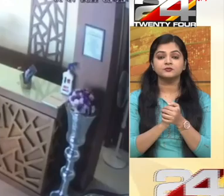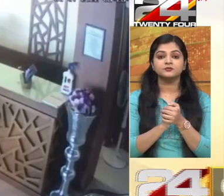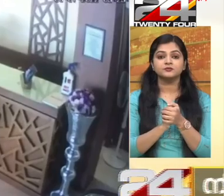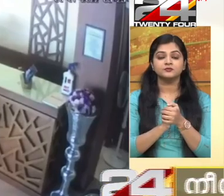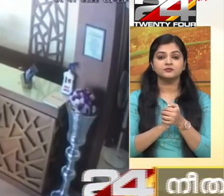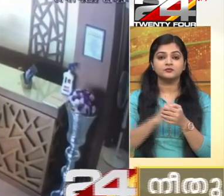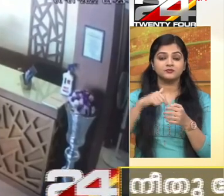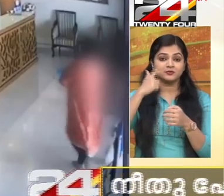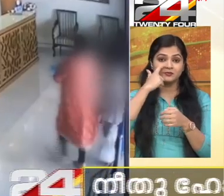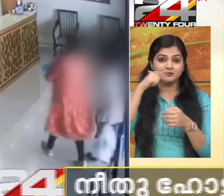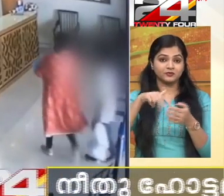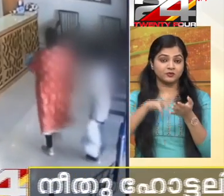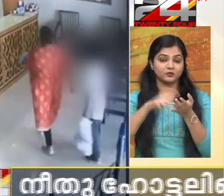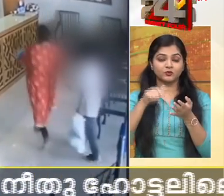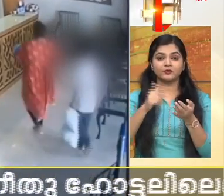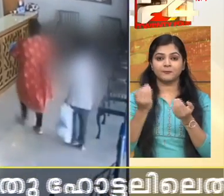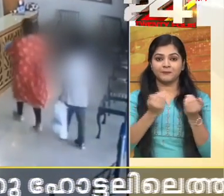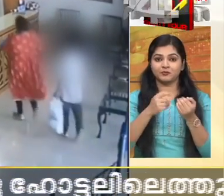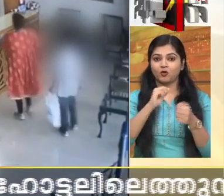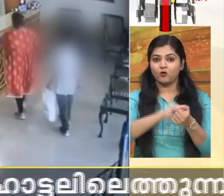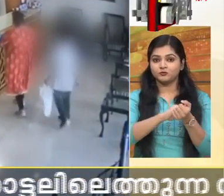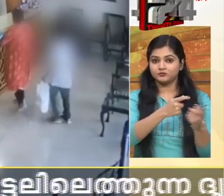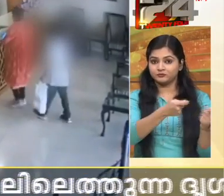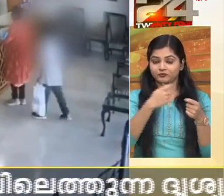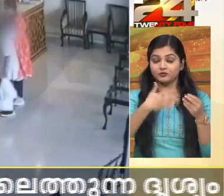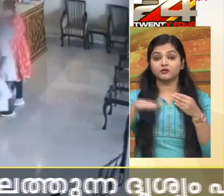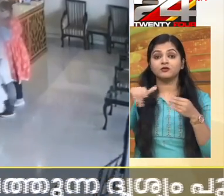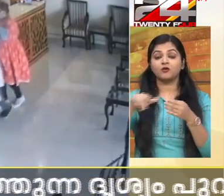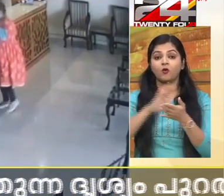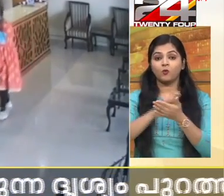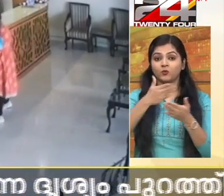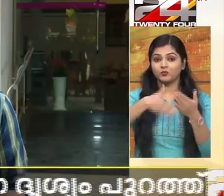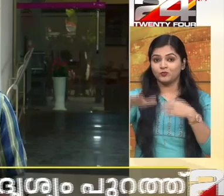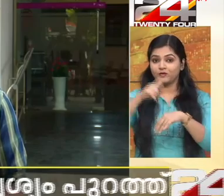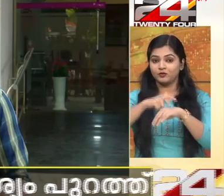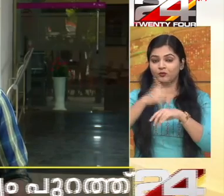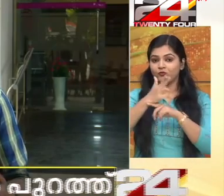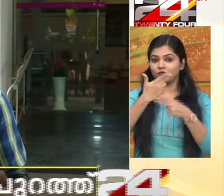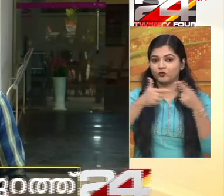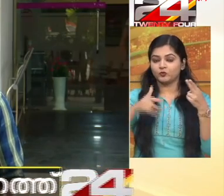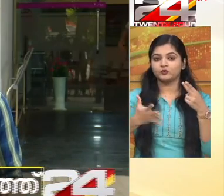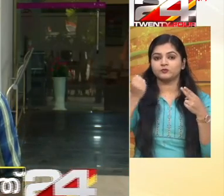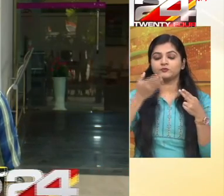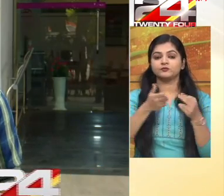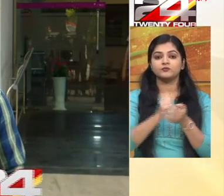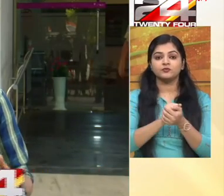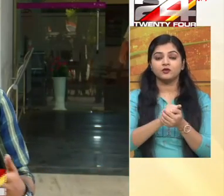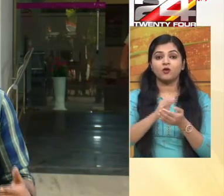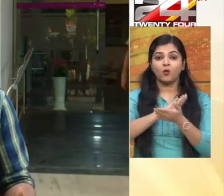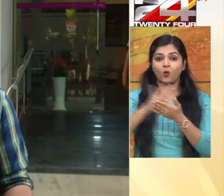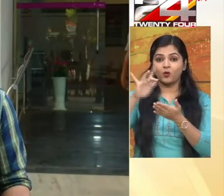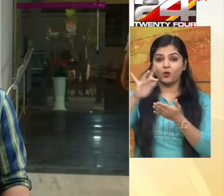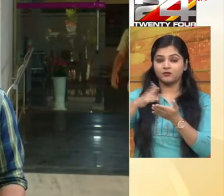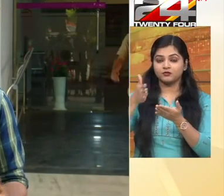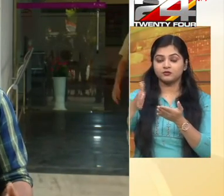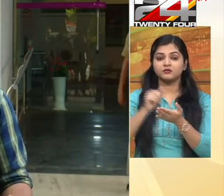ഉന്മേഷ, ഇവർ ഇവിടെ നിന്ന് പുറത്തേക്ക് കുഞ്ഞുമായി പുറത്തേക്ക് ഹോട്ടലിലേക്ക് പോകുന്ന ദൃശ്യങ്ങളാണ് നമുക്ക് ലഭിച്ചിരിക്കുന്നത്. അതായത് ഈ ഹോട്ടലിൽ വെച്ച് ഇവർ